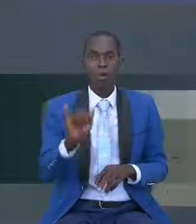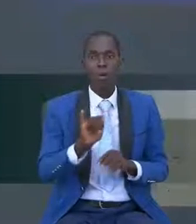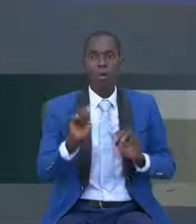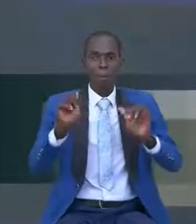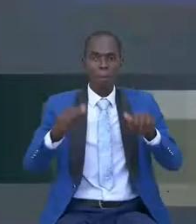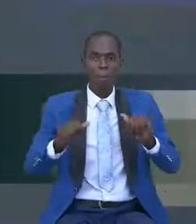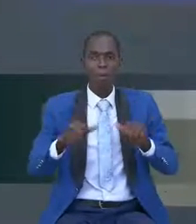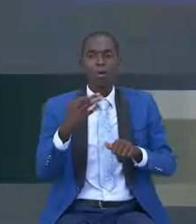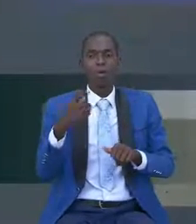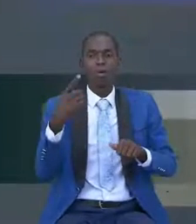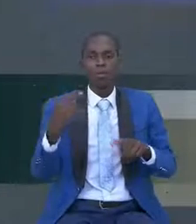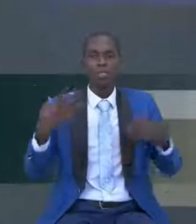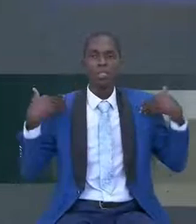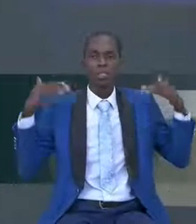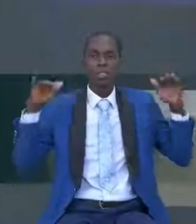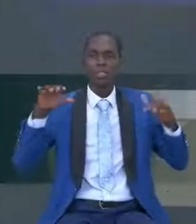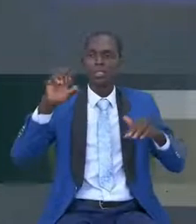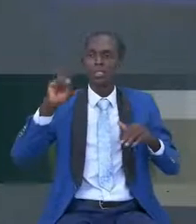singulières des anges,